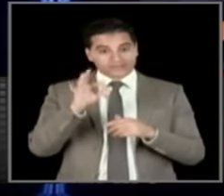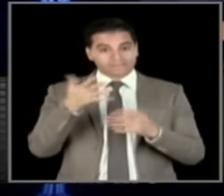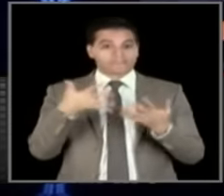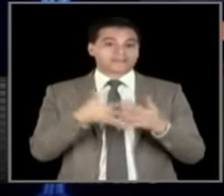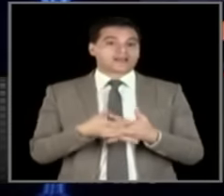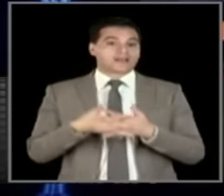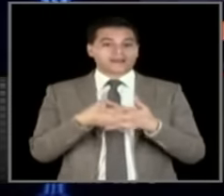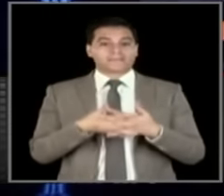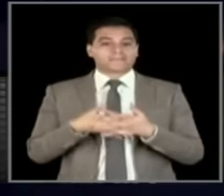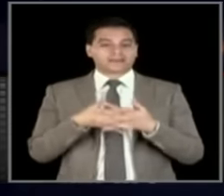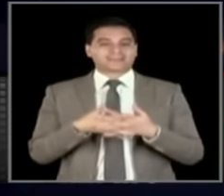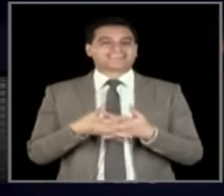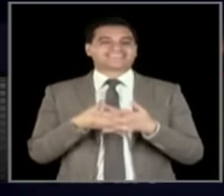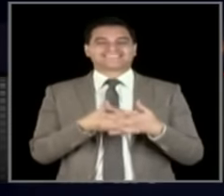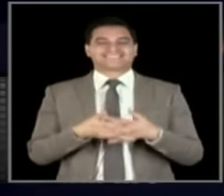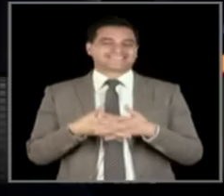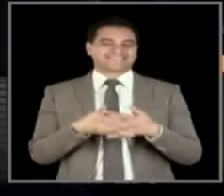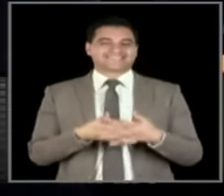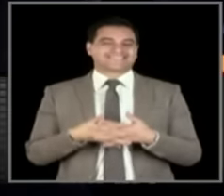أمريكا.